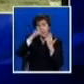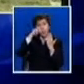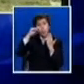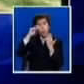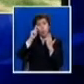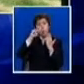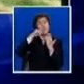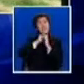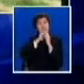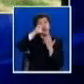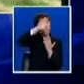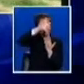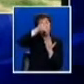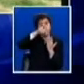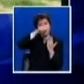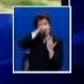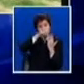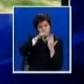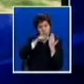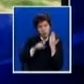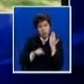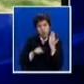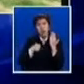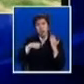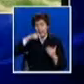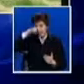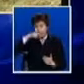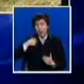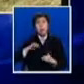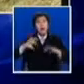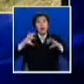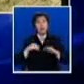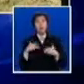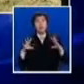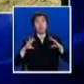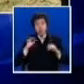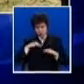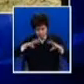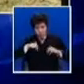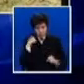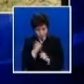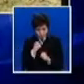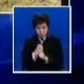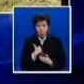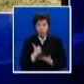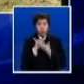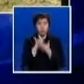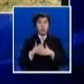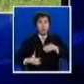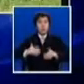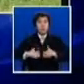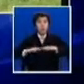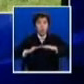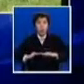ได้รับผลกระทบด้วยเพราะฉะนั้นเรื่องนี้รัฐบาลก็ไม่ได้นิ่งนอนใจนะครับแล้วก็จะดำเนินการในทุกวิถีทางในการที่จะช่วยบรรเทาความเดือดร้อน